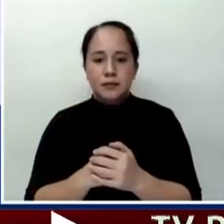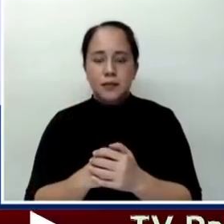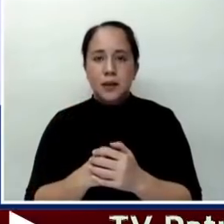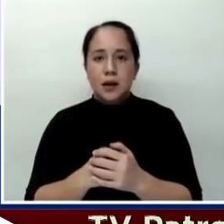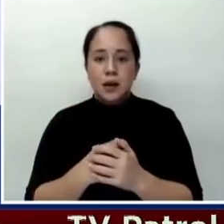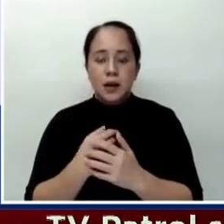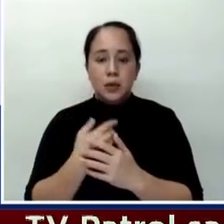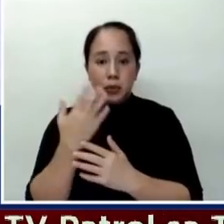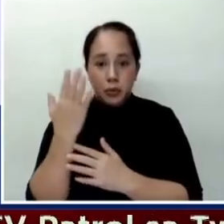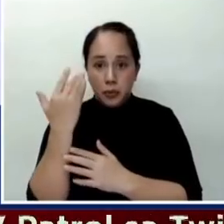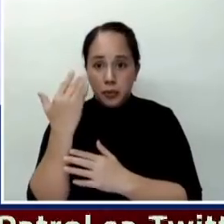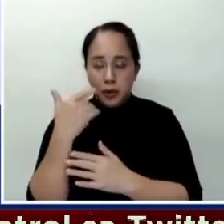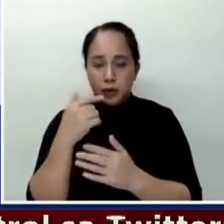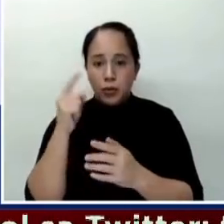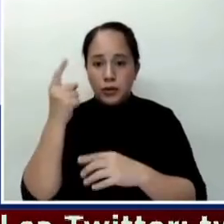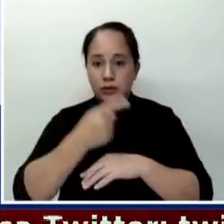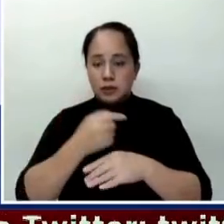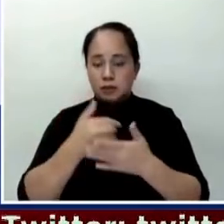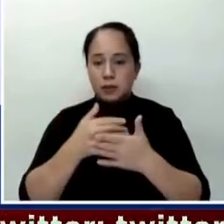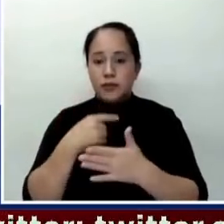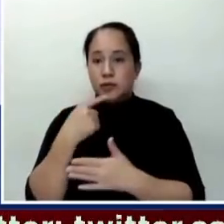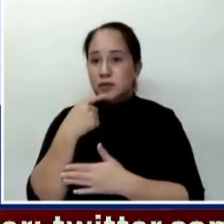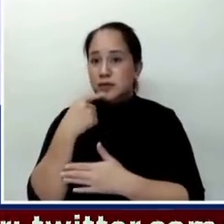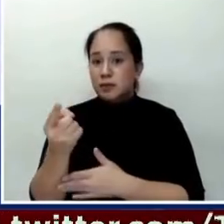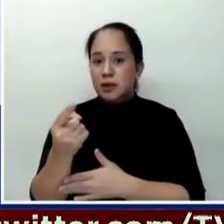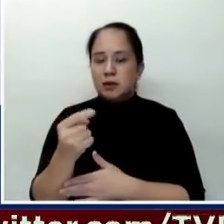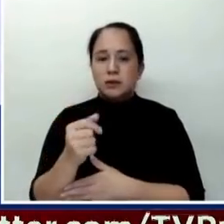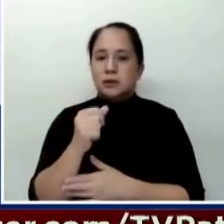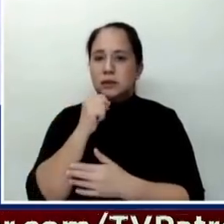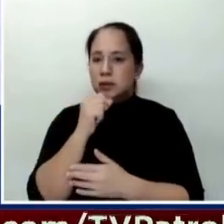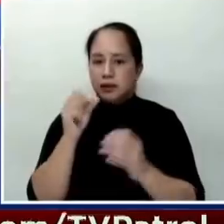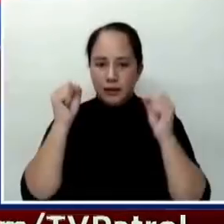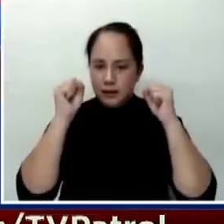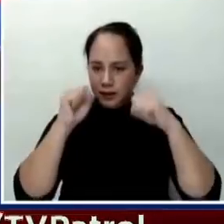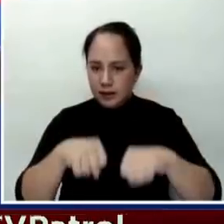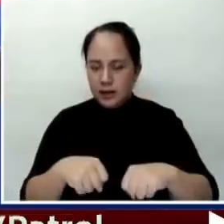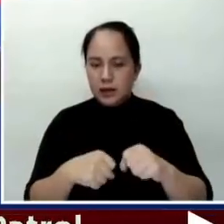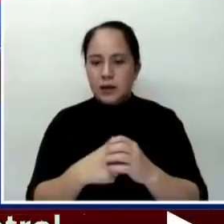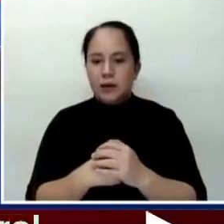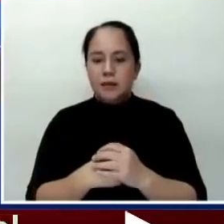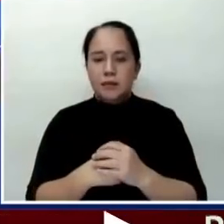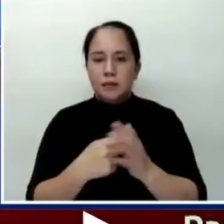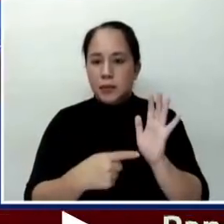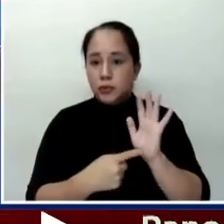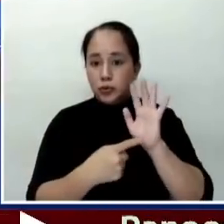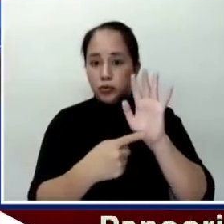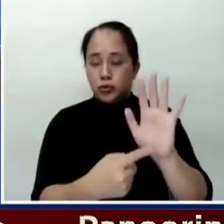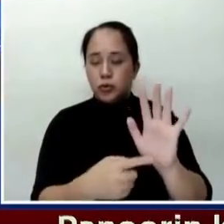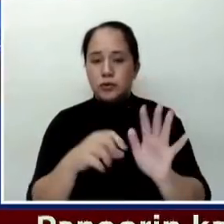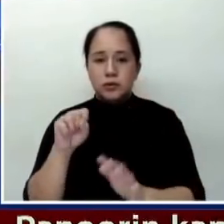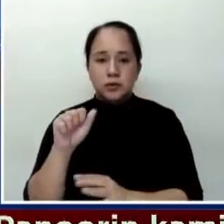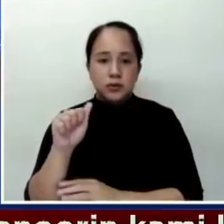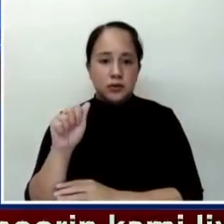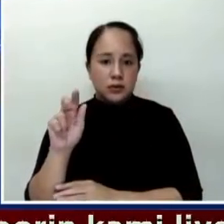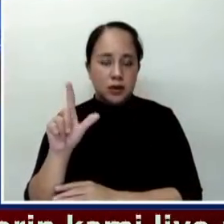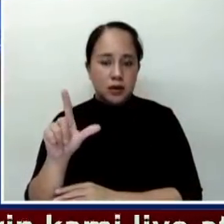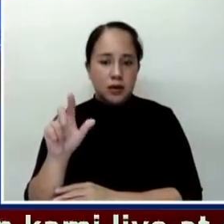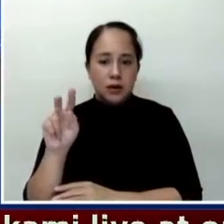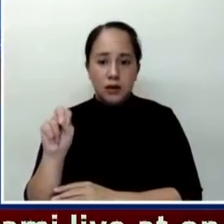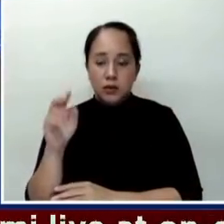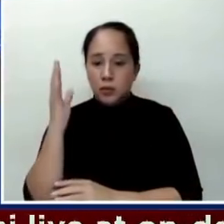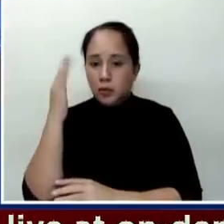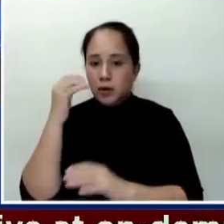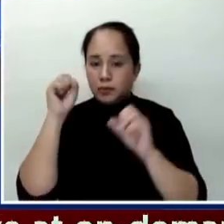Ito'y isang araw matapos niyang sabihin na hindi siya pabor sa pagsasapubliko ng SALN dahil maari daw